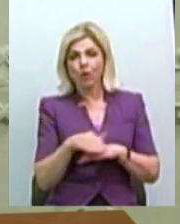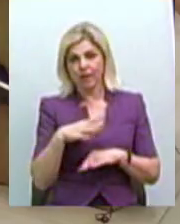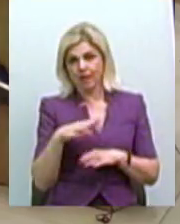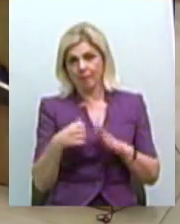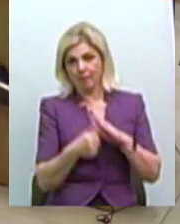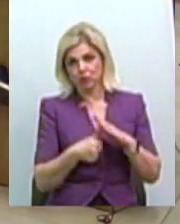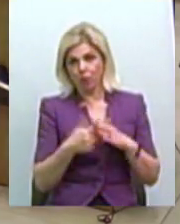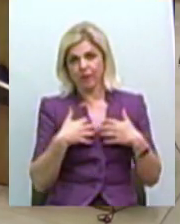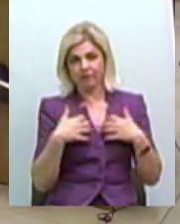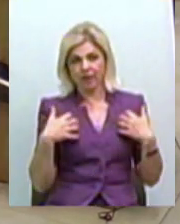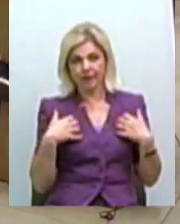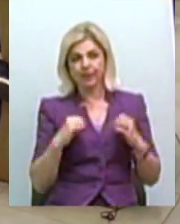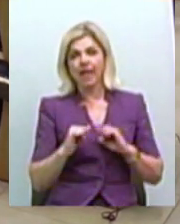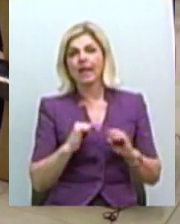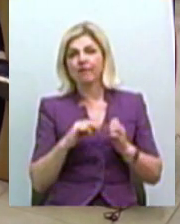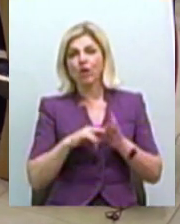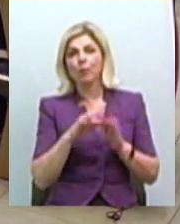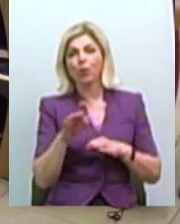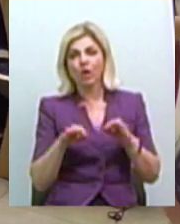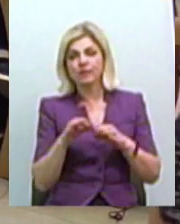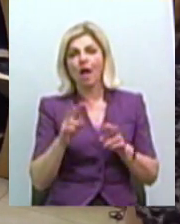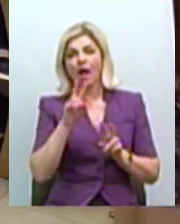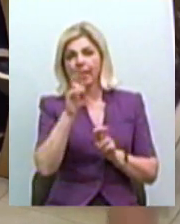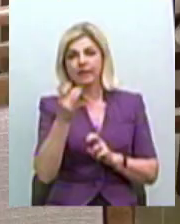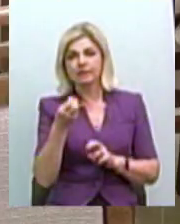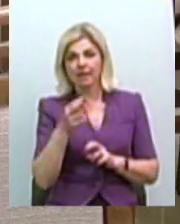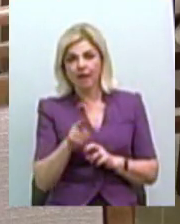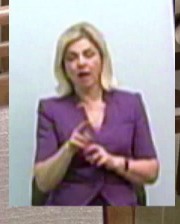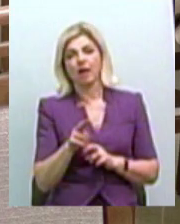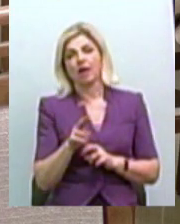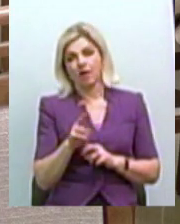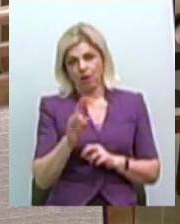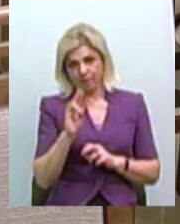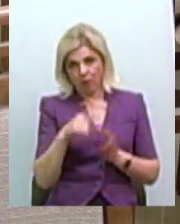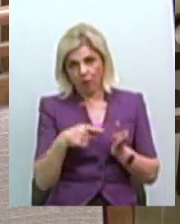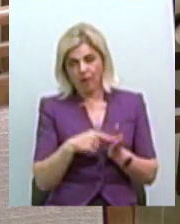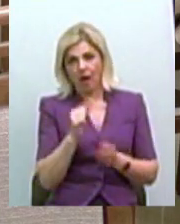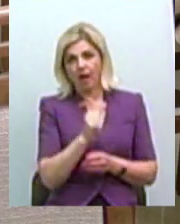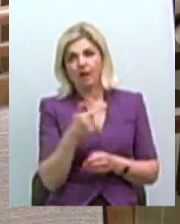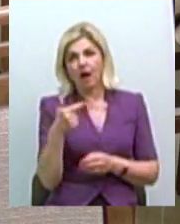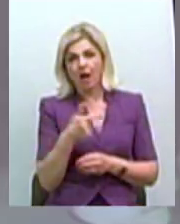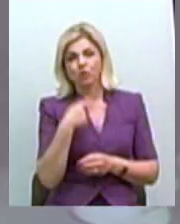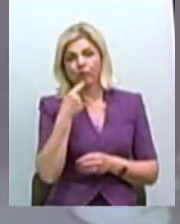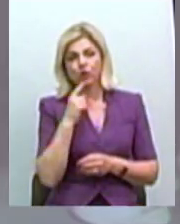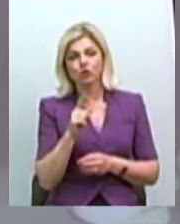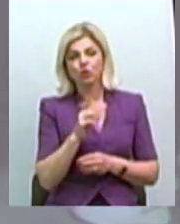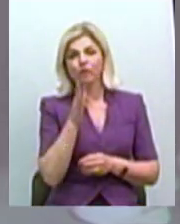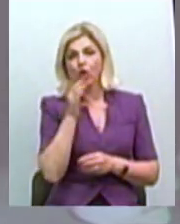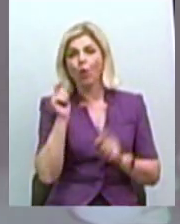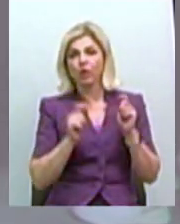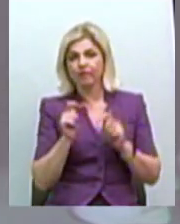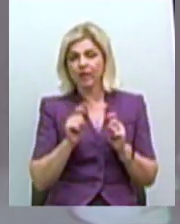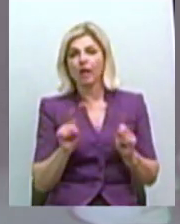тварин. Керівництво проєктів Агенція розвитку Миколаєва Анна Ганжел зазначила, що під час роботи конференції з'явились умови